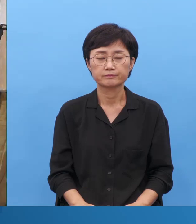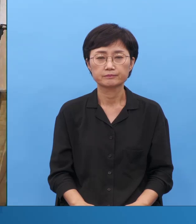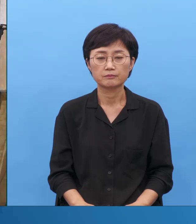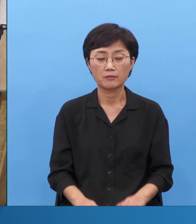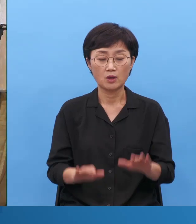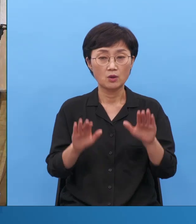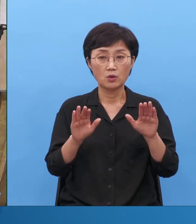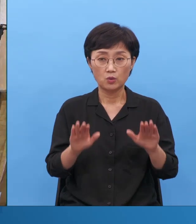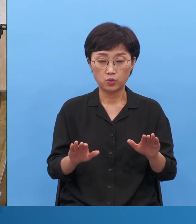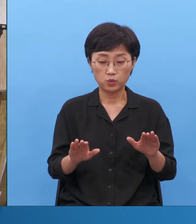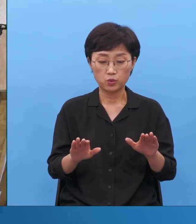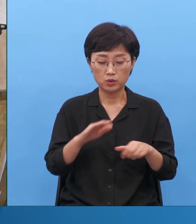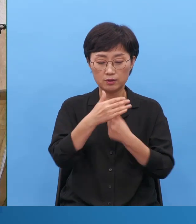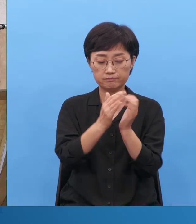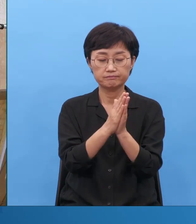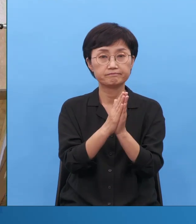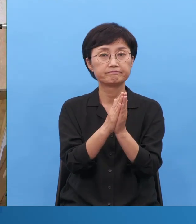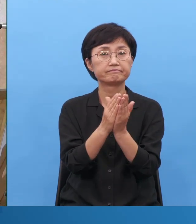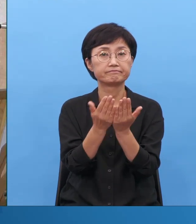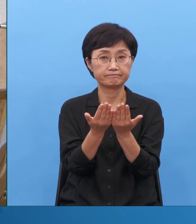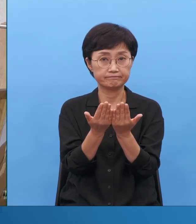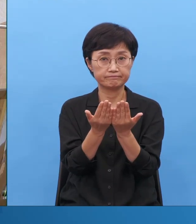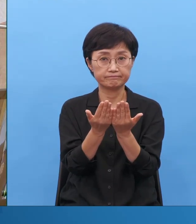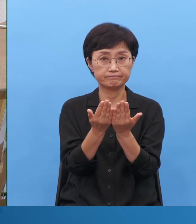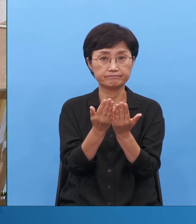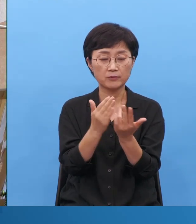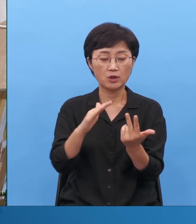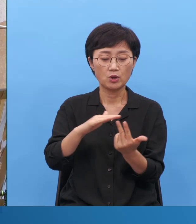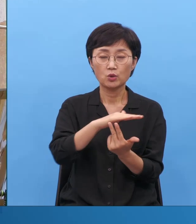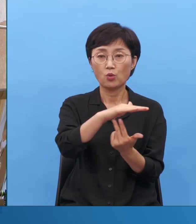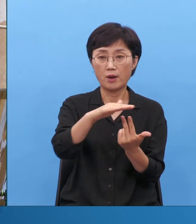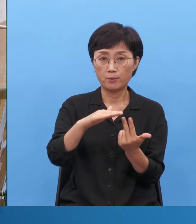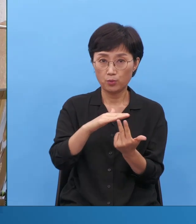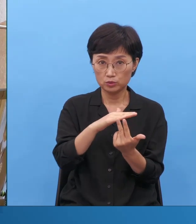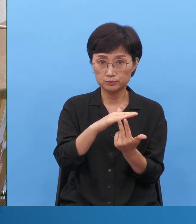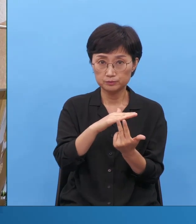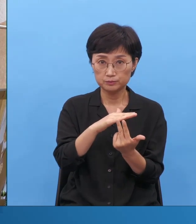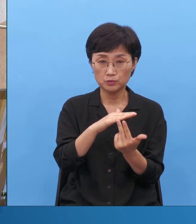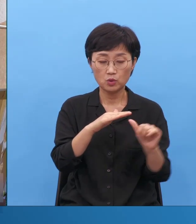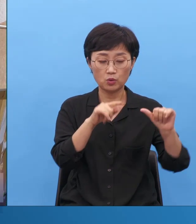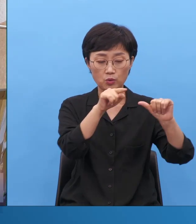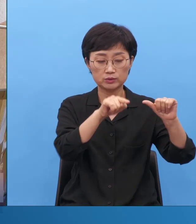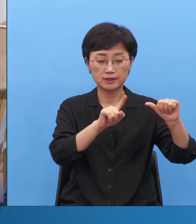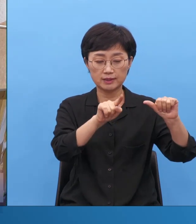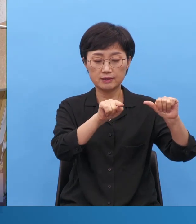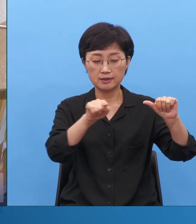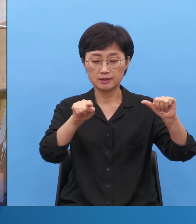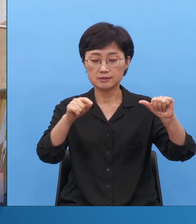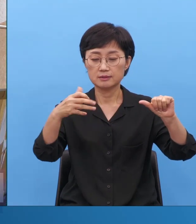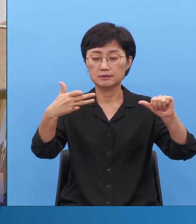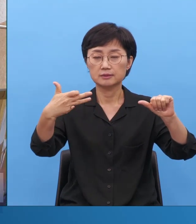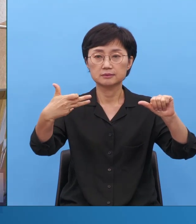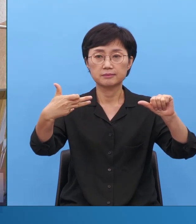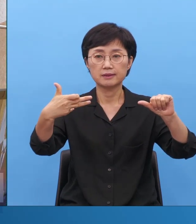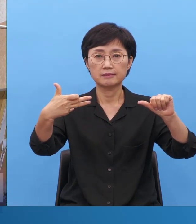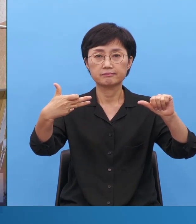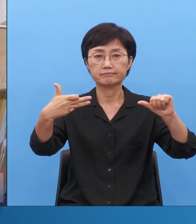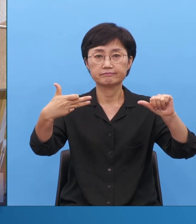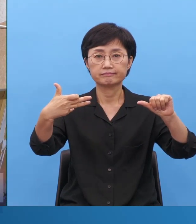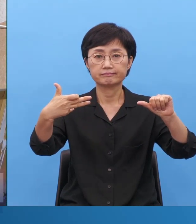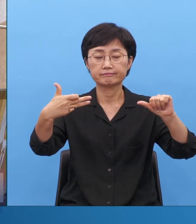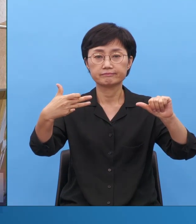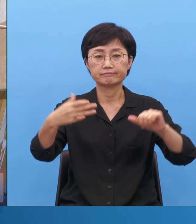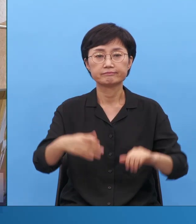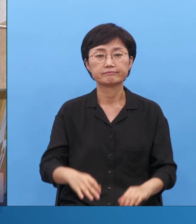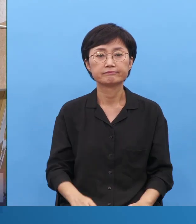이번 주 주간에 주시는 하나님의 영원한 언약의 말씀은 요한복음 5장 1절에서 18절 말씀입니다. The eternal covenant word that God has given